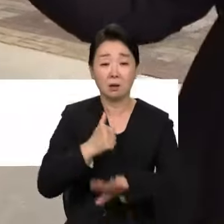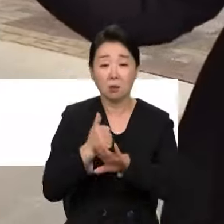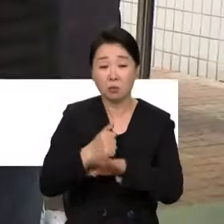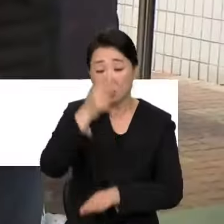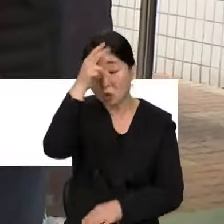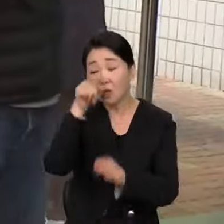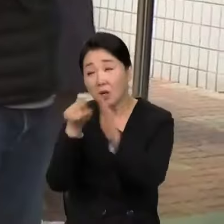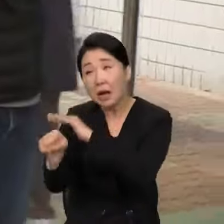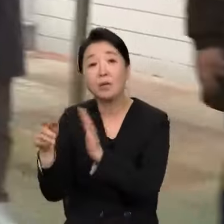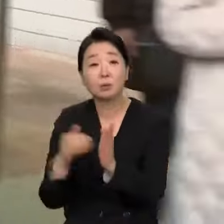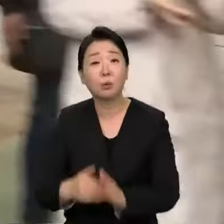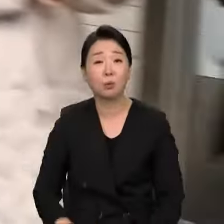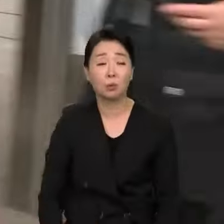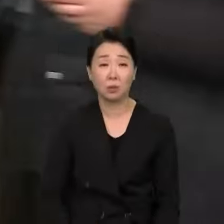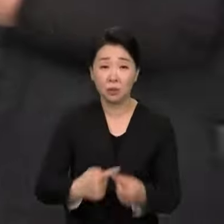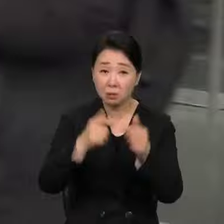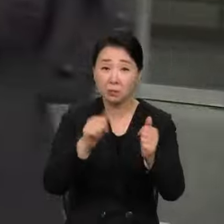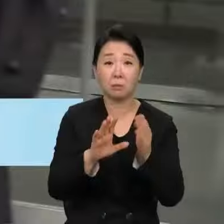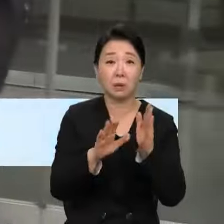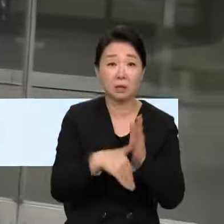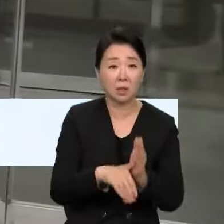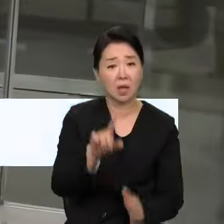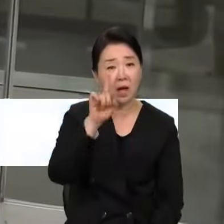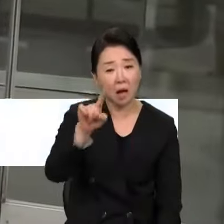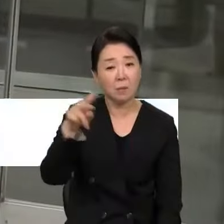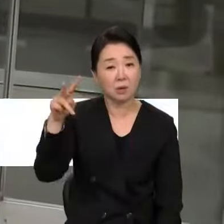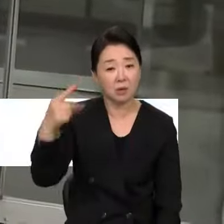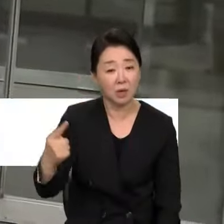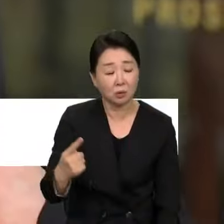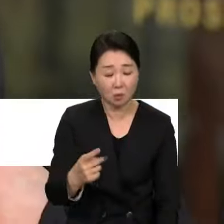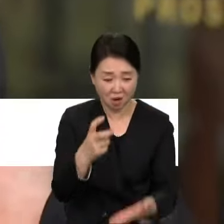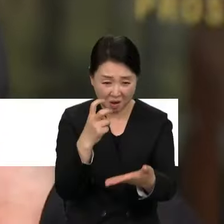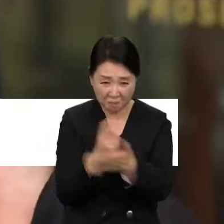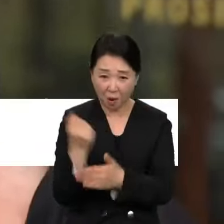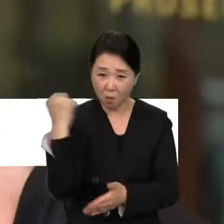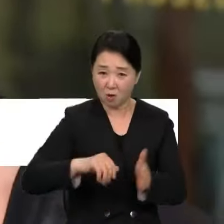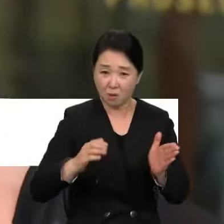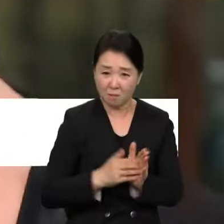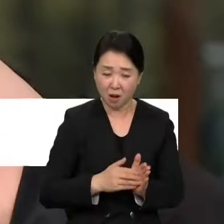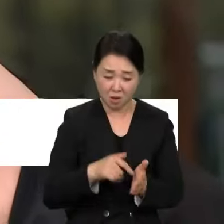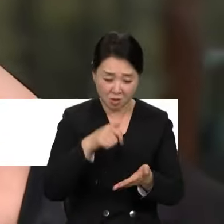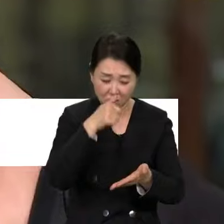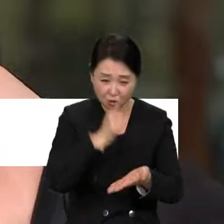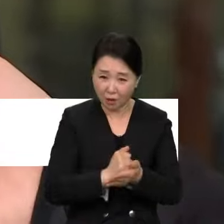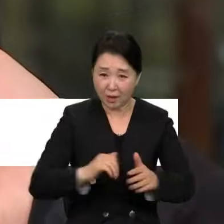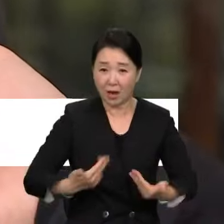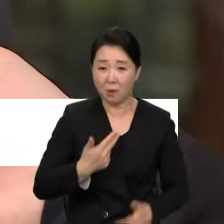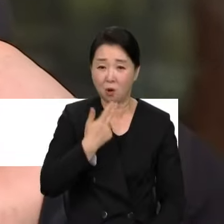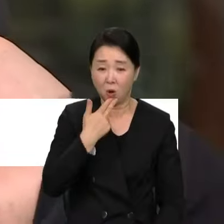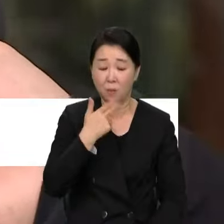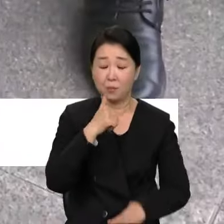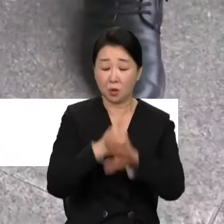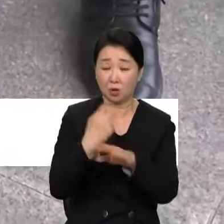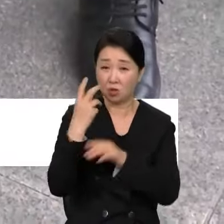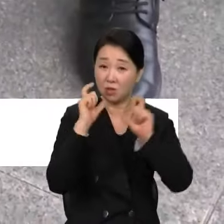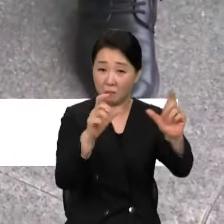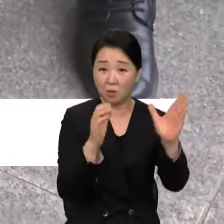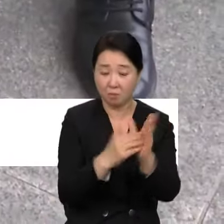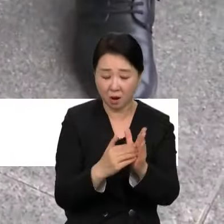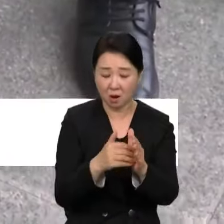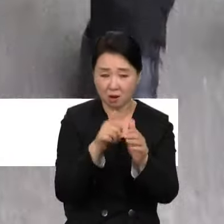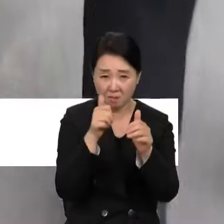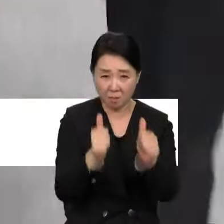거예요. 1심 재판부는 단 한 번이라도 준수사항을 어긴 건 가볍지 않다며 징역 3개월을 선고하고